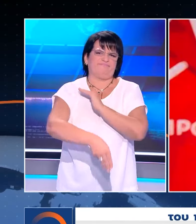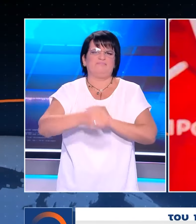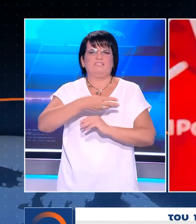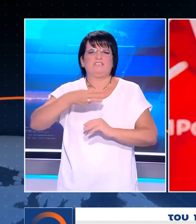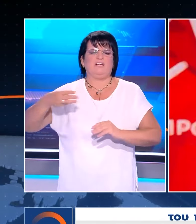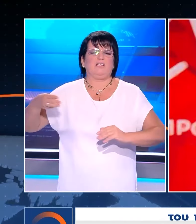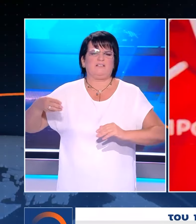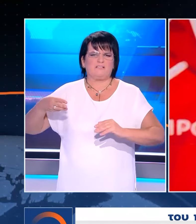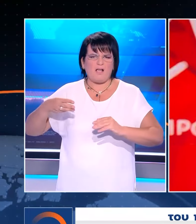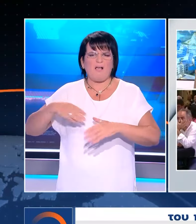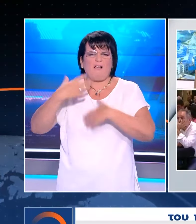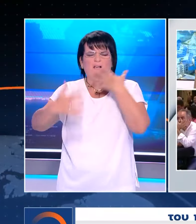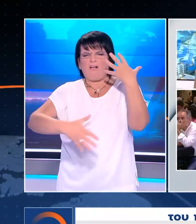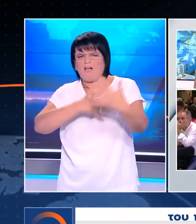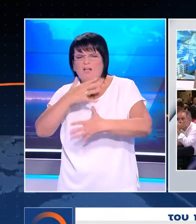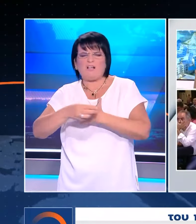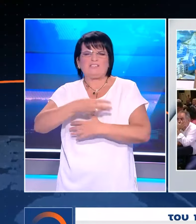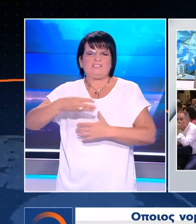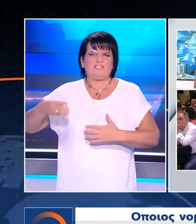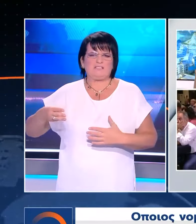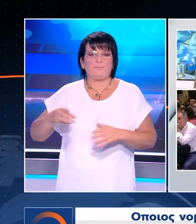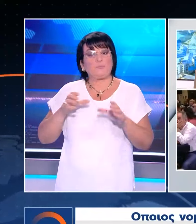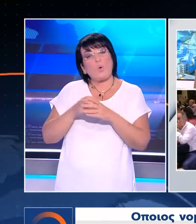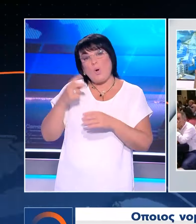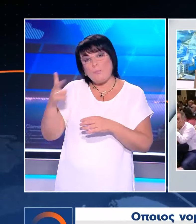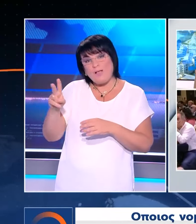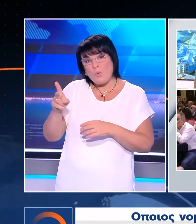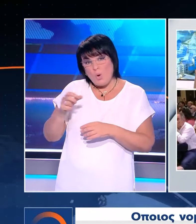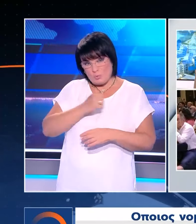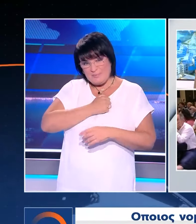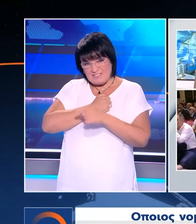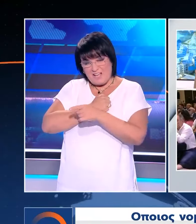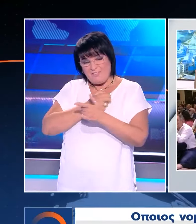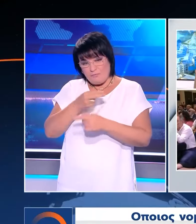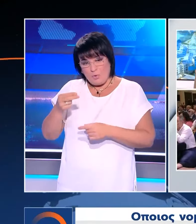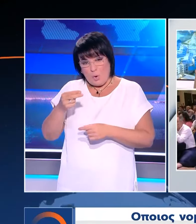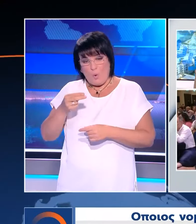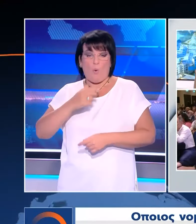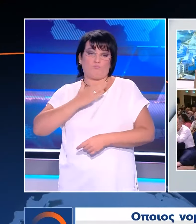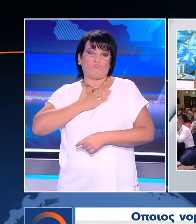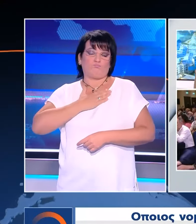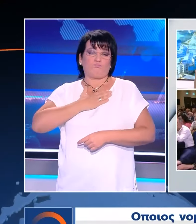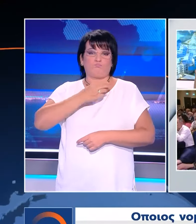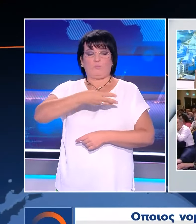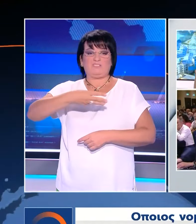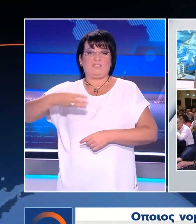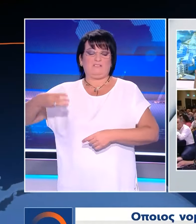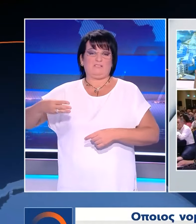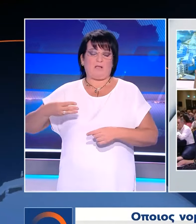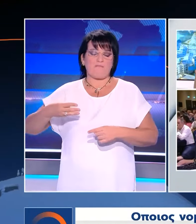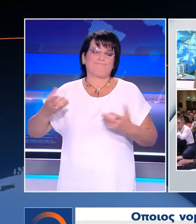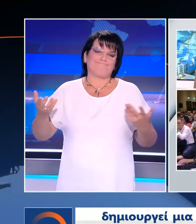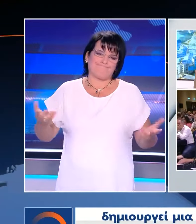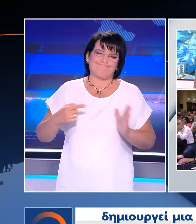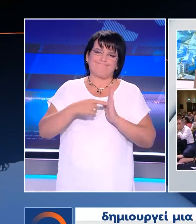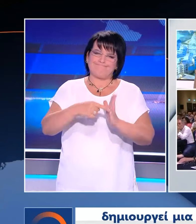συριζα τα ανακάτεψε όποιος νομίζει ότι το κόμμα είναι δικό του λέγοντας ο δικός μας συριζα ε